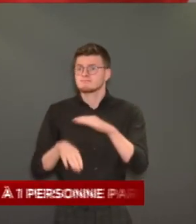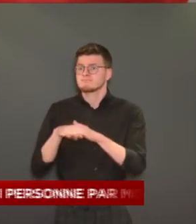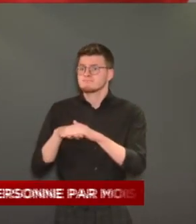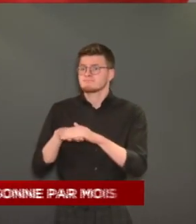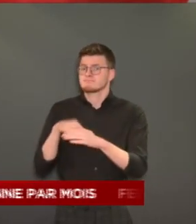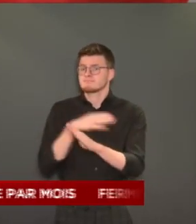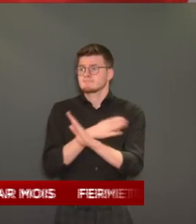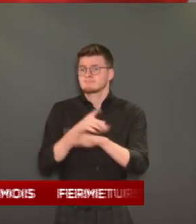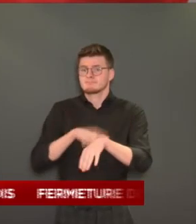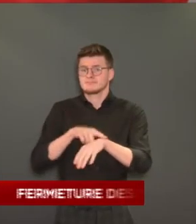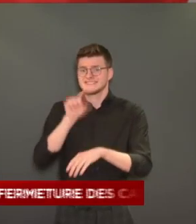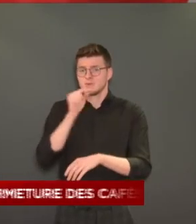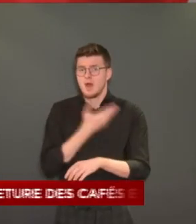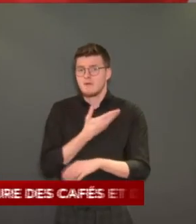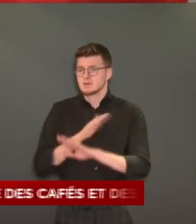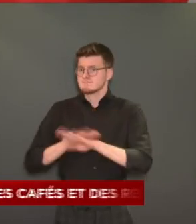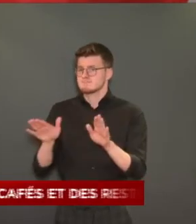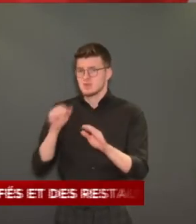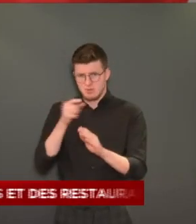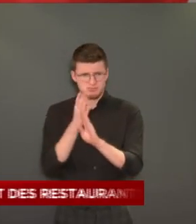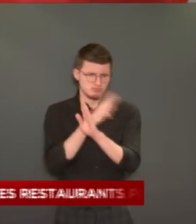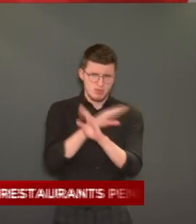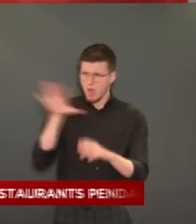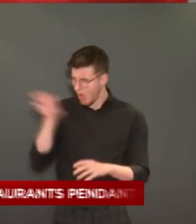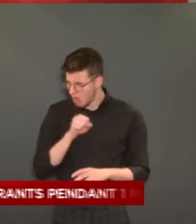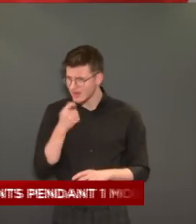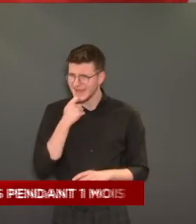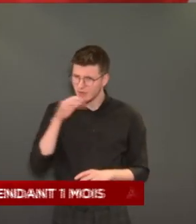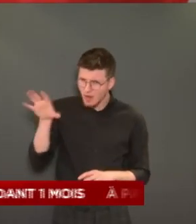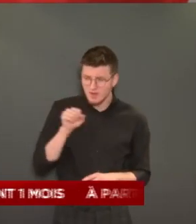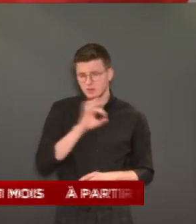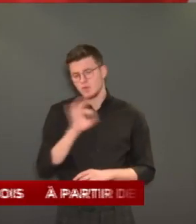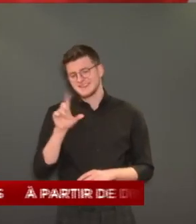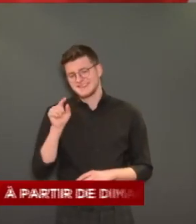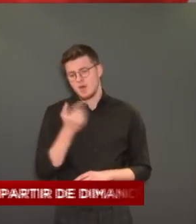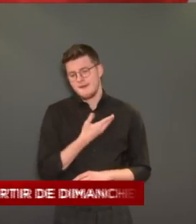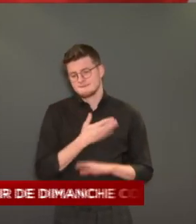22 heures. Donc vous pouvez aller chercher un repas avant 22 heures.